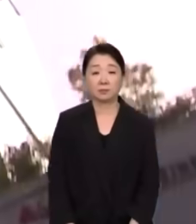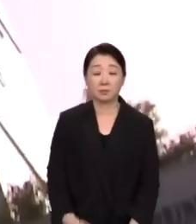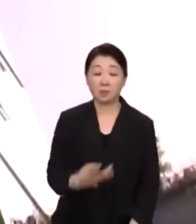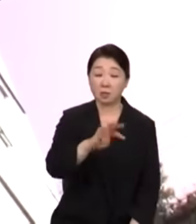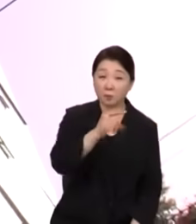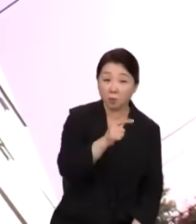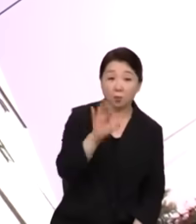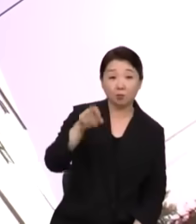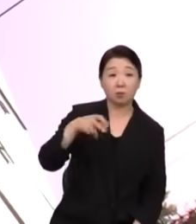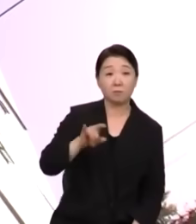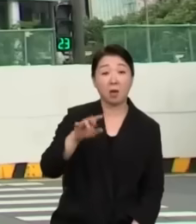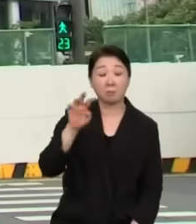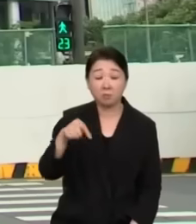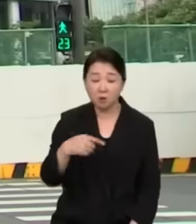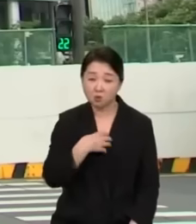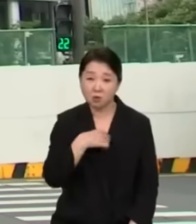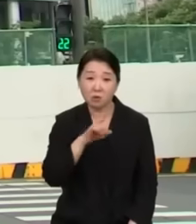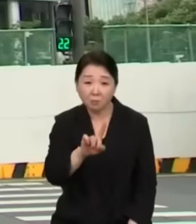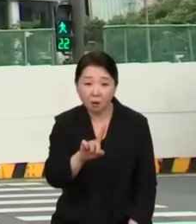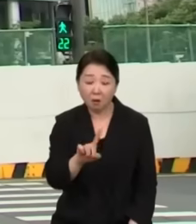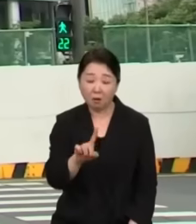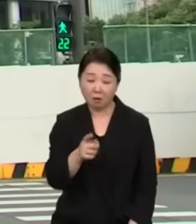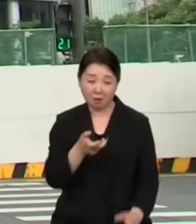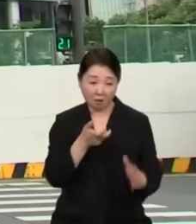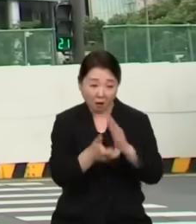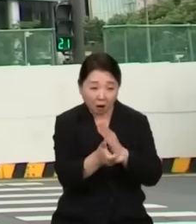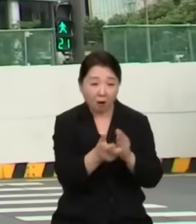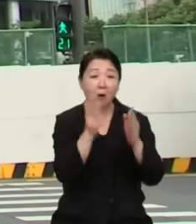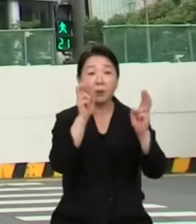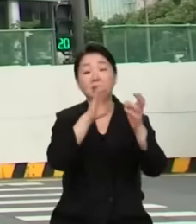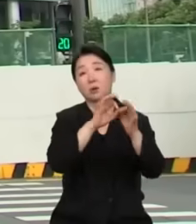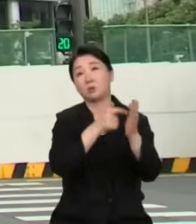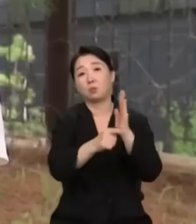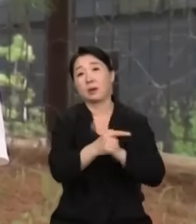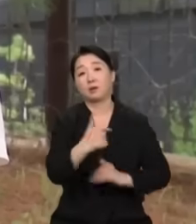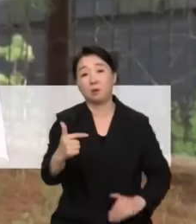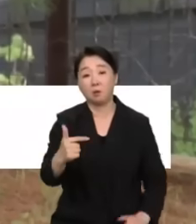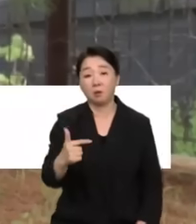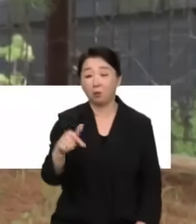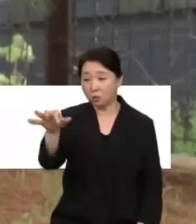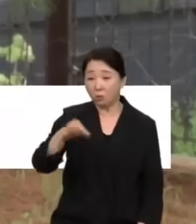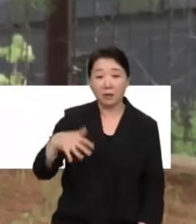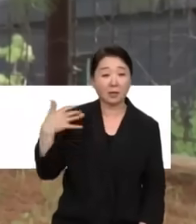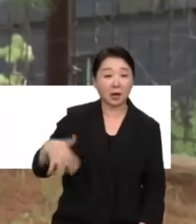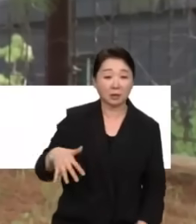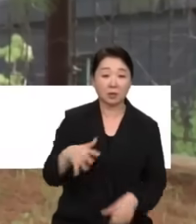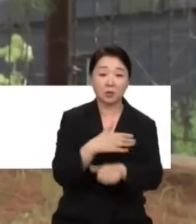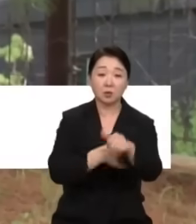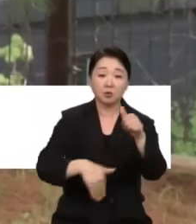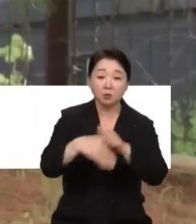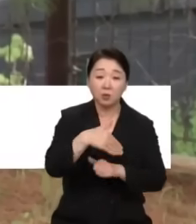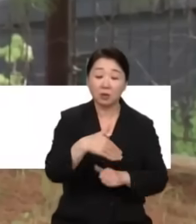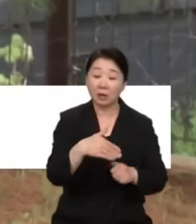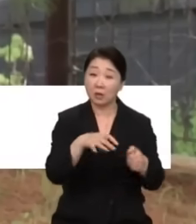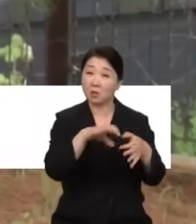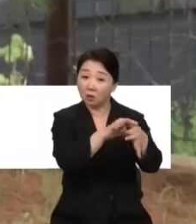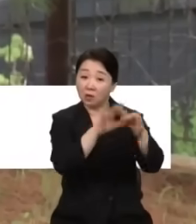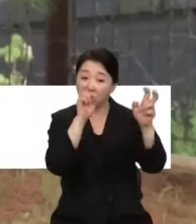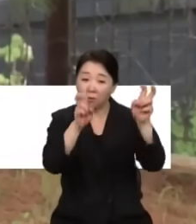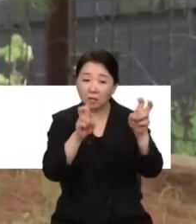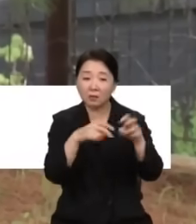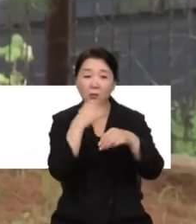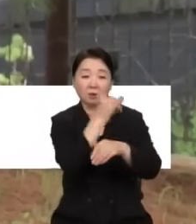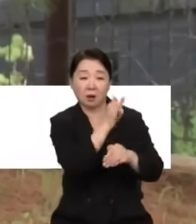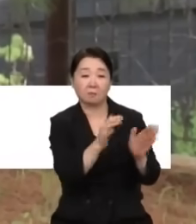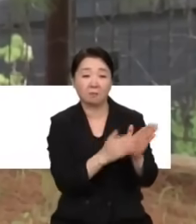팀원과 위메프 유동성 위기는 입점 업체로 번지는 모양새입니다. 저희도 못 받기도 했지만 주변에 이제 벤더사들도 이제 연락을